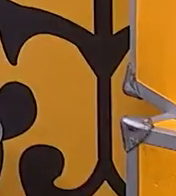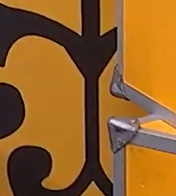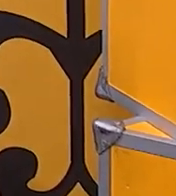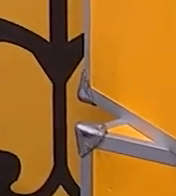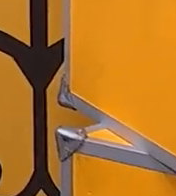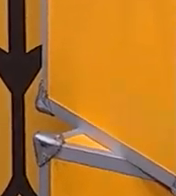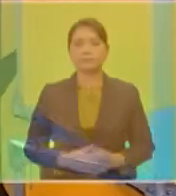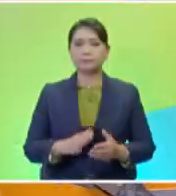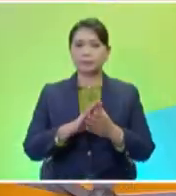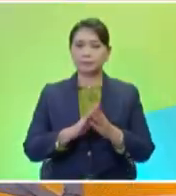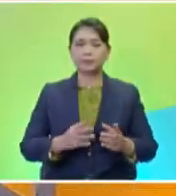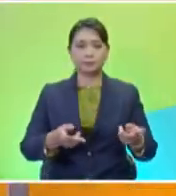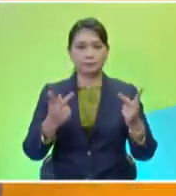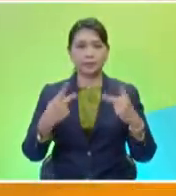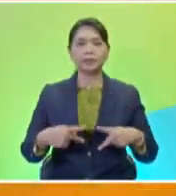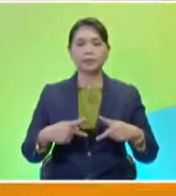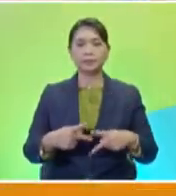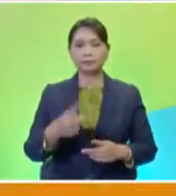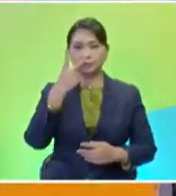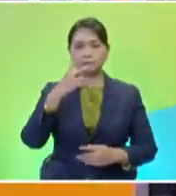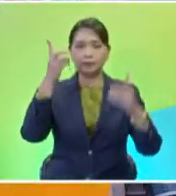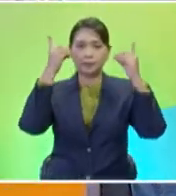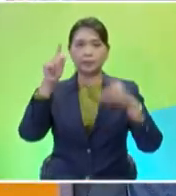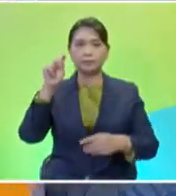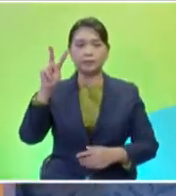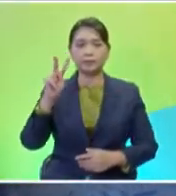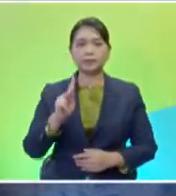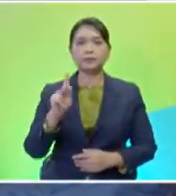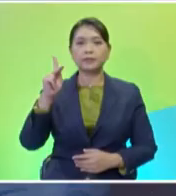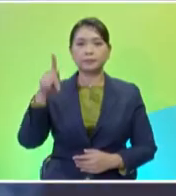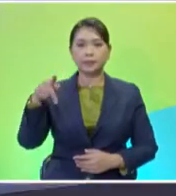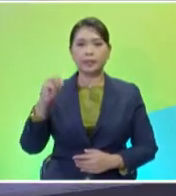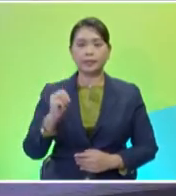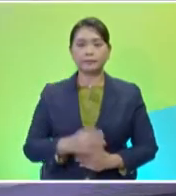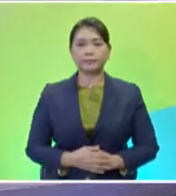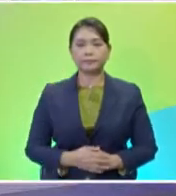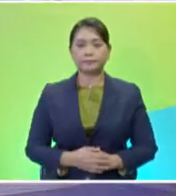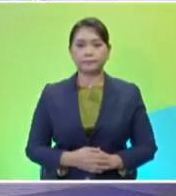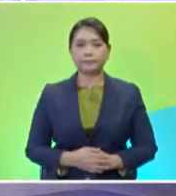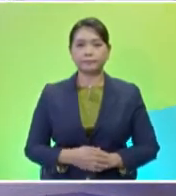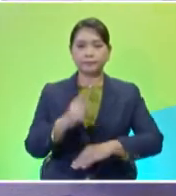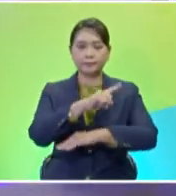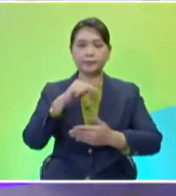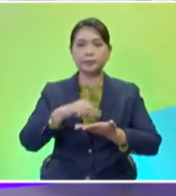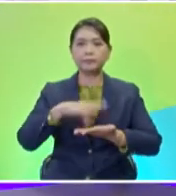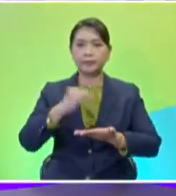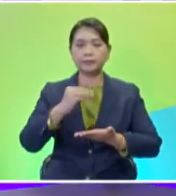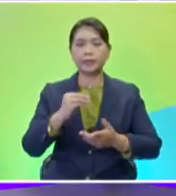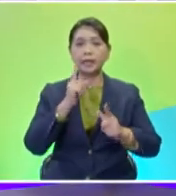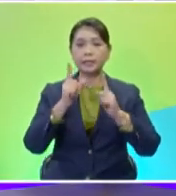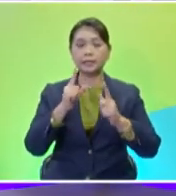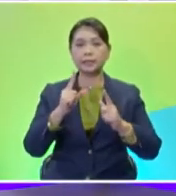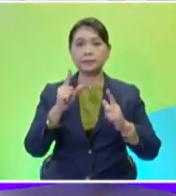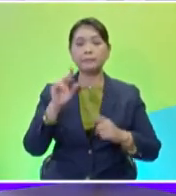selamat kembali menonton di TV KPM hari ini kita belajar tentang literasi bahasa Melayu tahun 2 bahu membahu